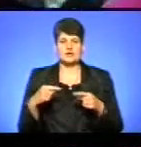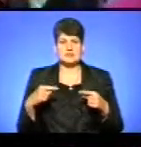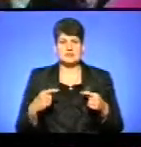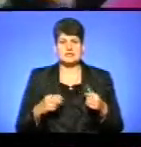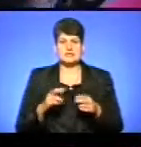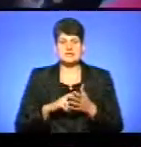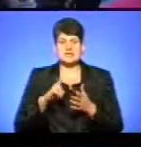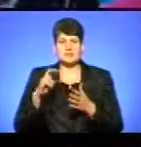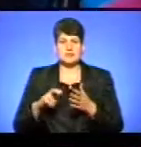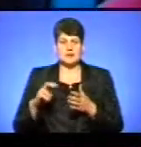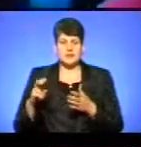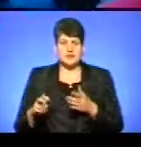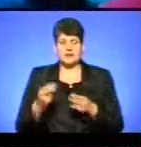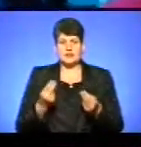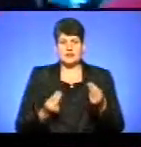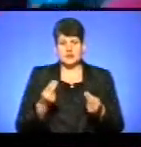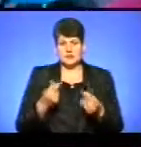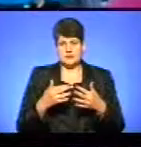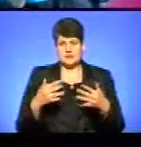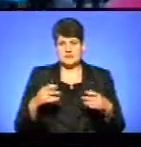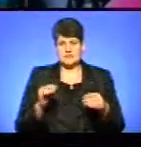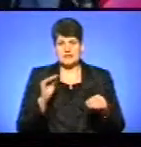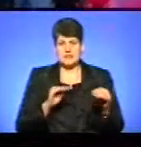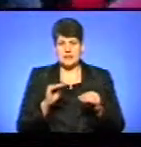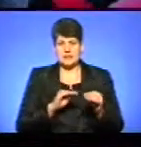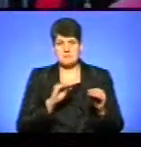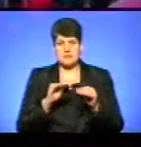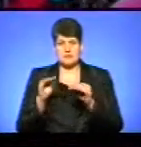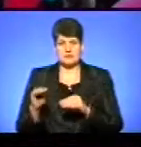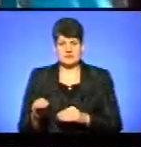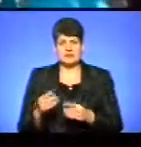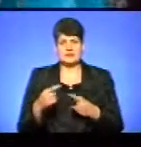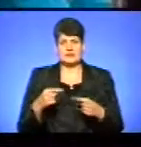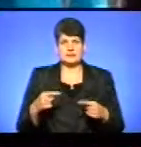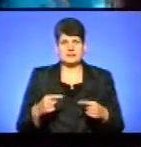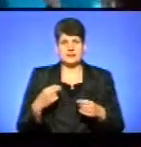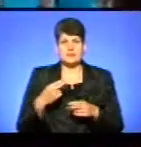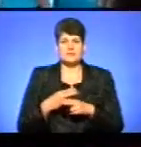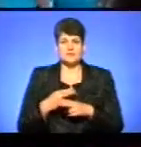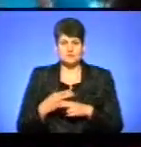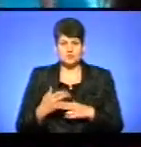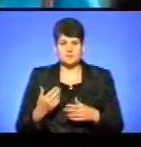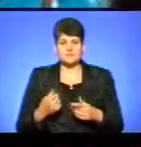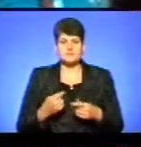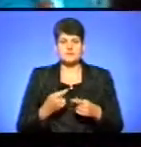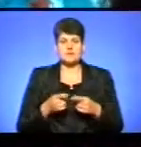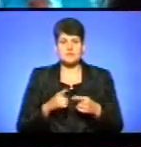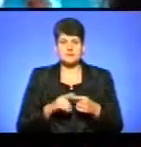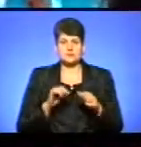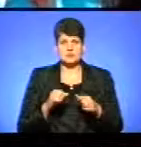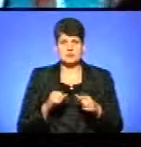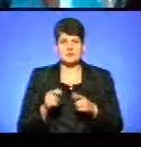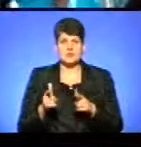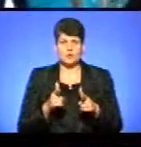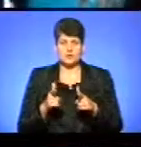стрибки, ігри, ведення м'ячів, складання, перекладання, подолання різноманітних перешкод. Подарунки таким чином, що вони їм пригодяться потім в